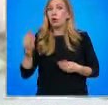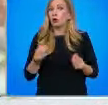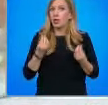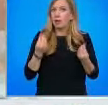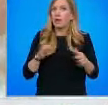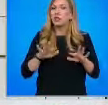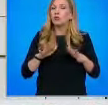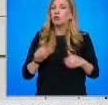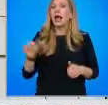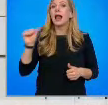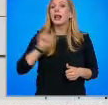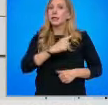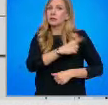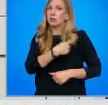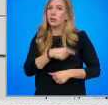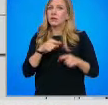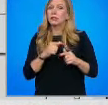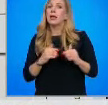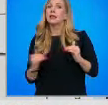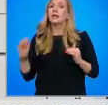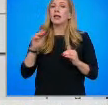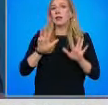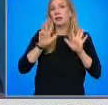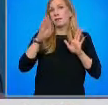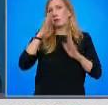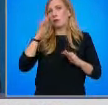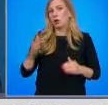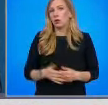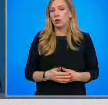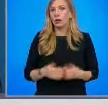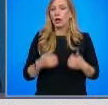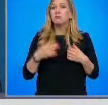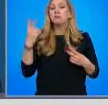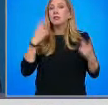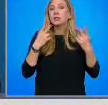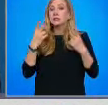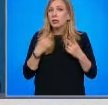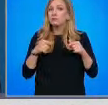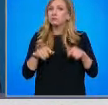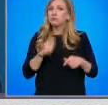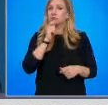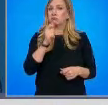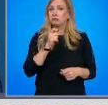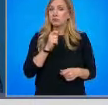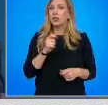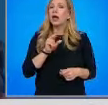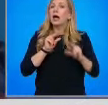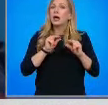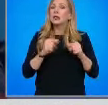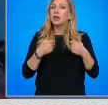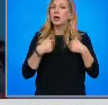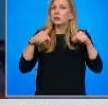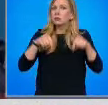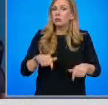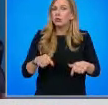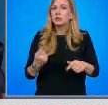лева. Според Александровска болница са малко над 9 милиона. Доколкото разбрах някаква пресконференция, да, и каза, че аз